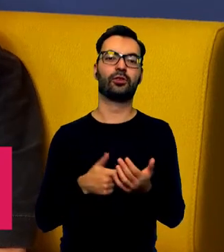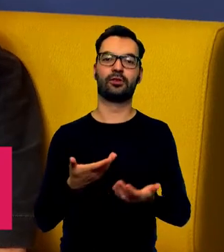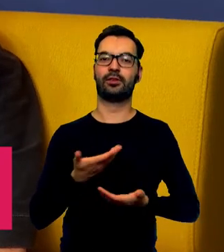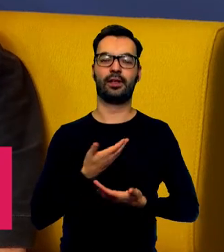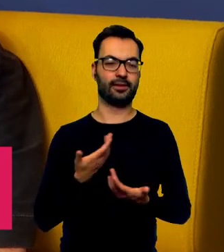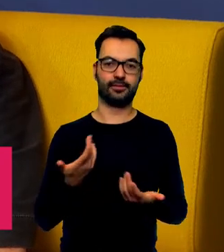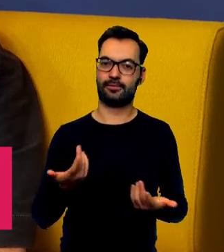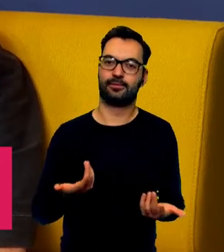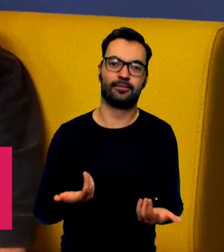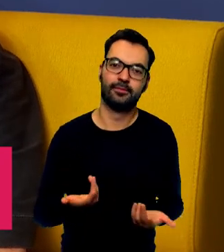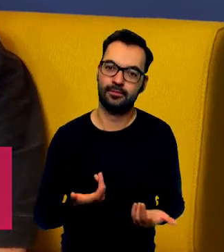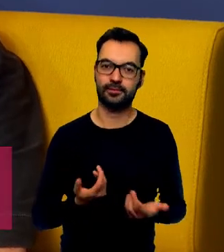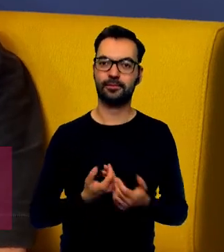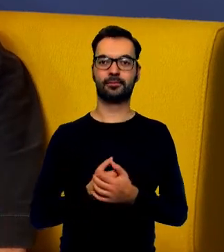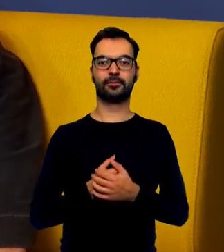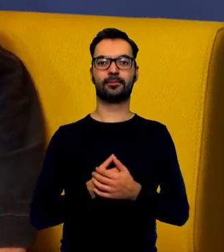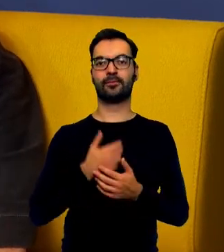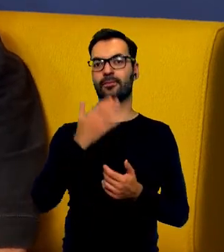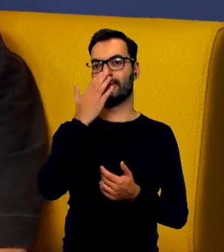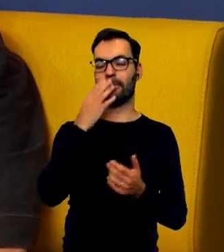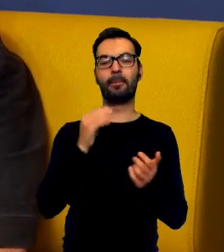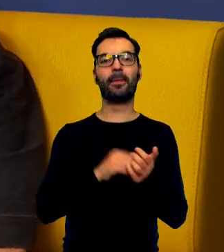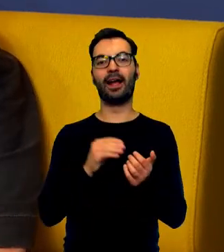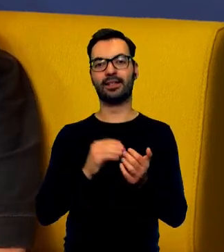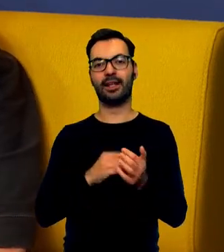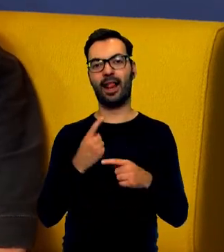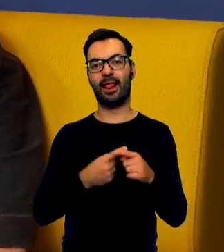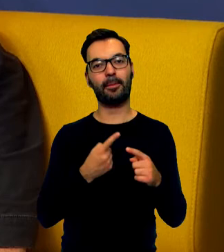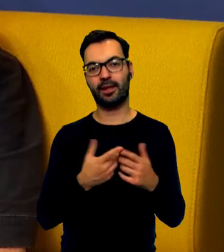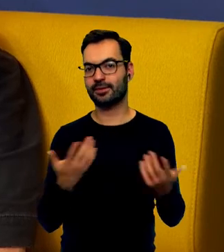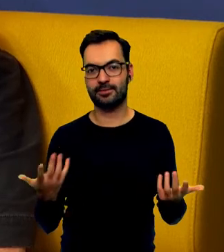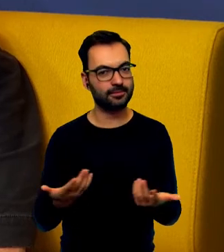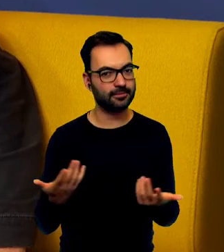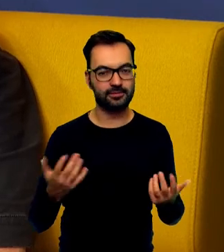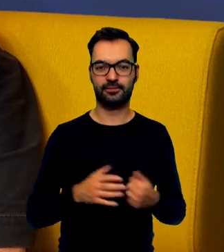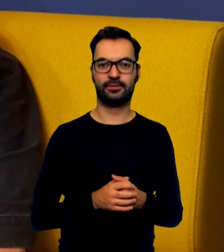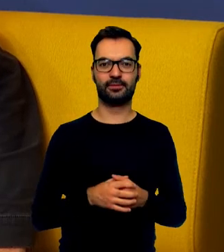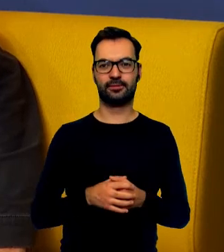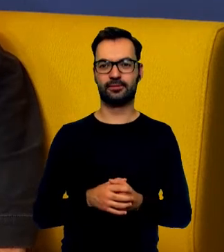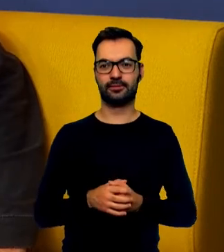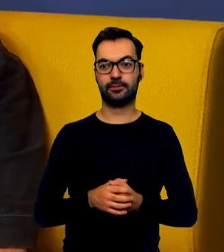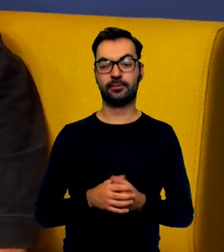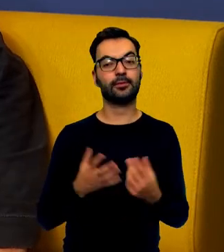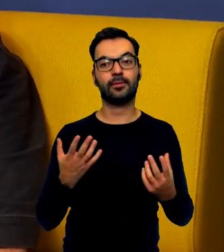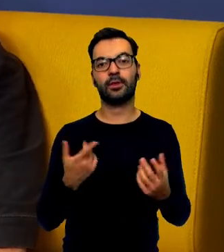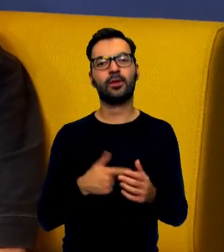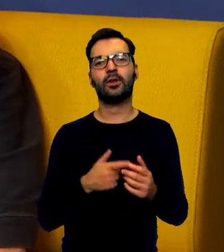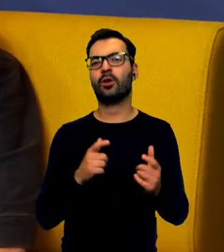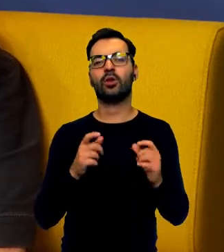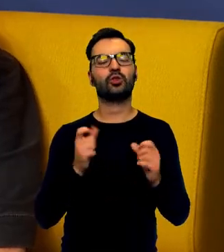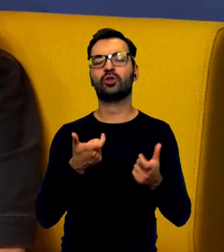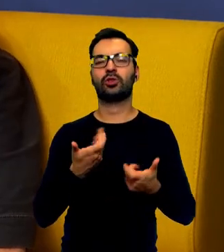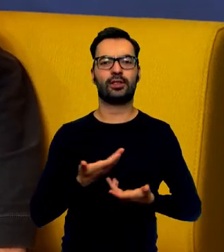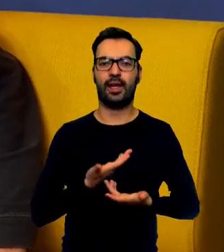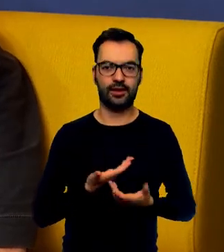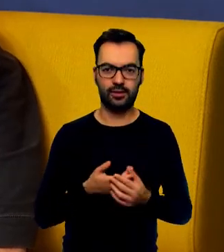właściwie wynika, jaki jest tutaj praktyczny sens tego i na co można to konkretnie